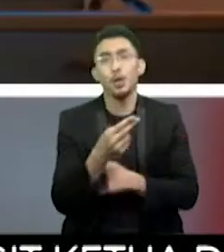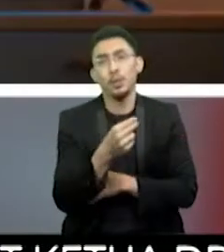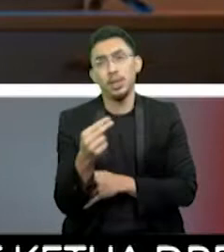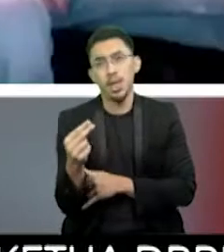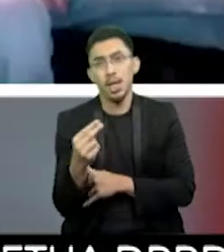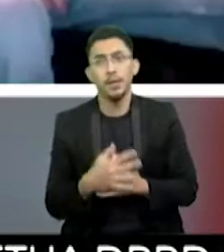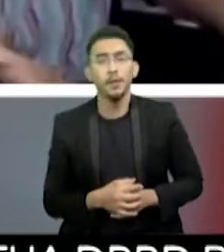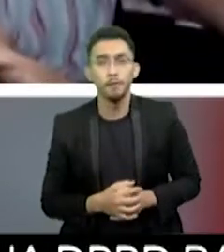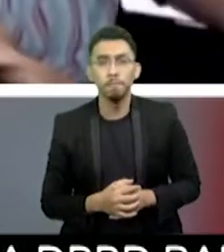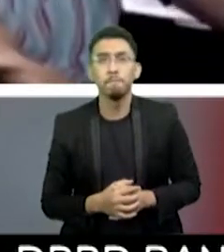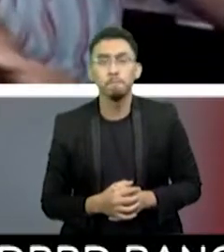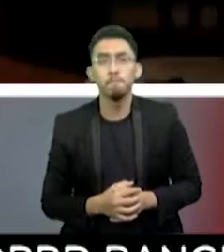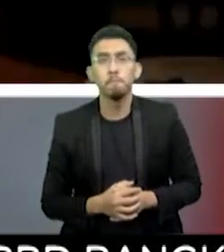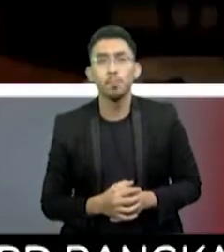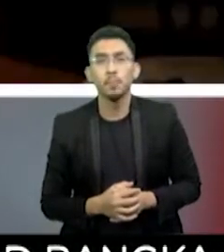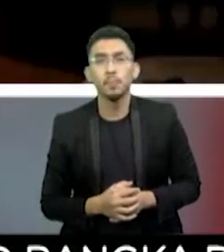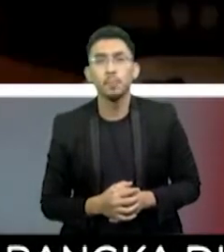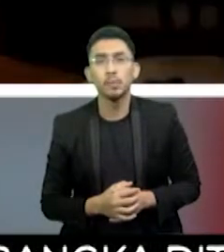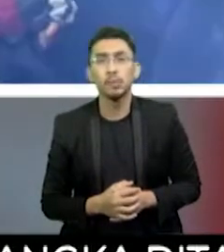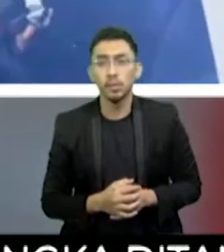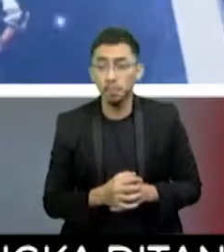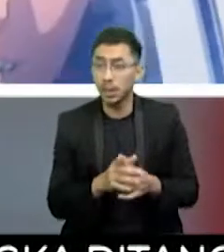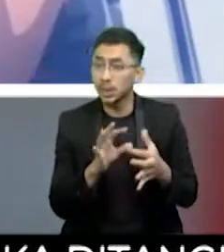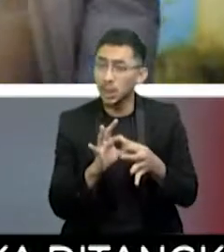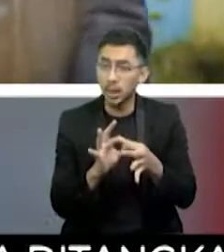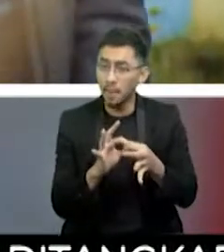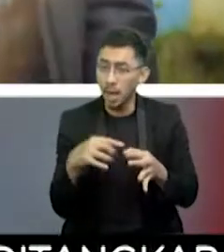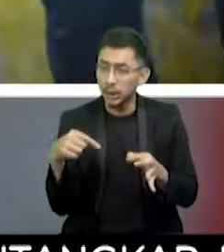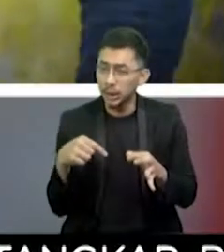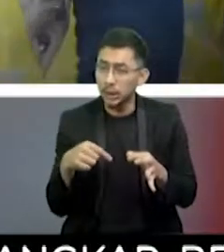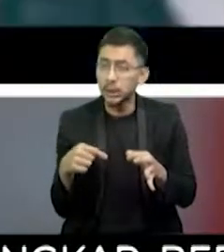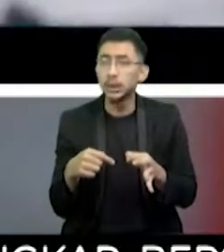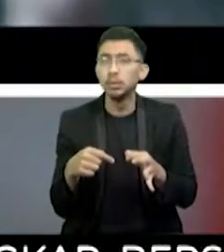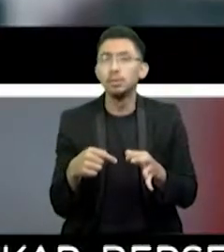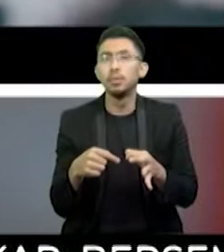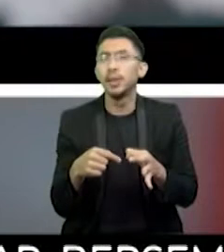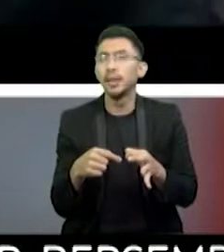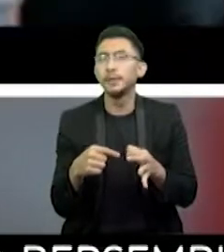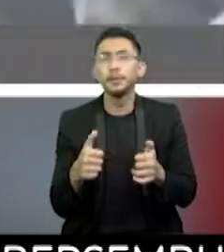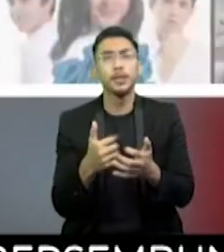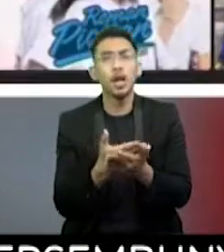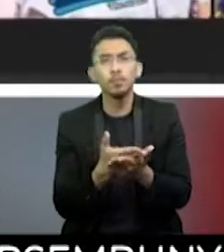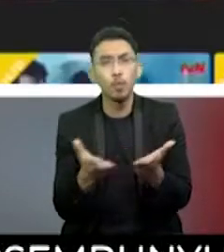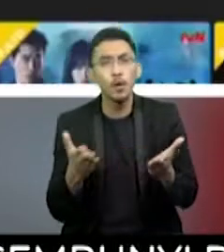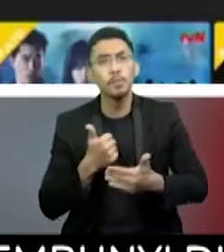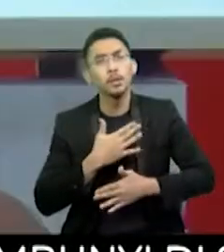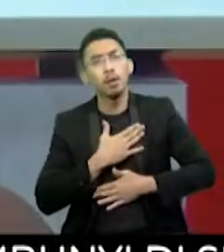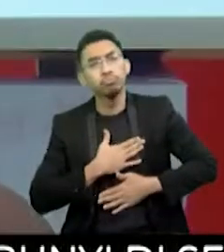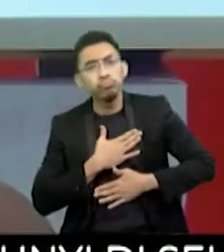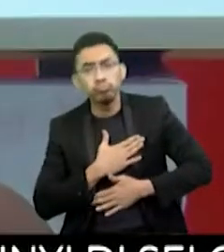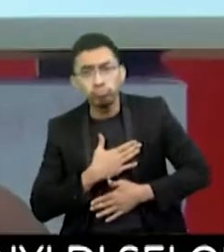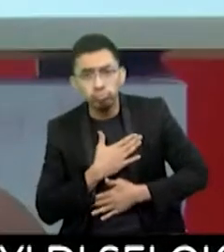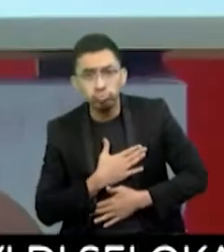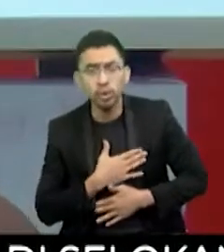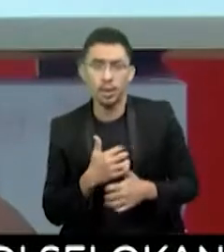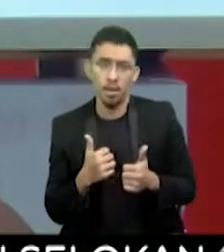Smartfren. Dan dari kerjasama ini juga memberikan exposure kepada Vision Plus sendiri, karena otomatis ya kita akan tap